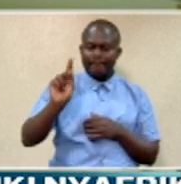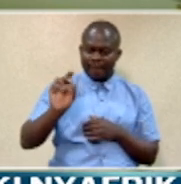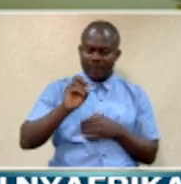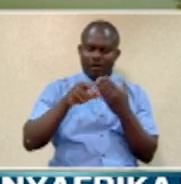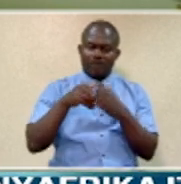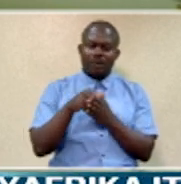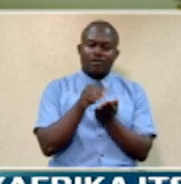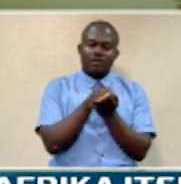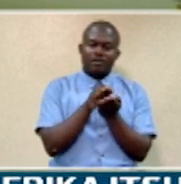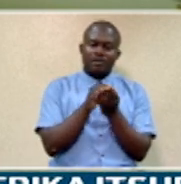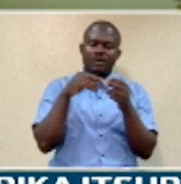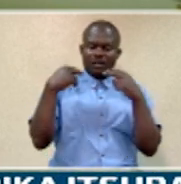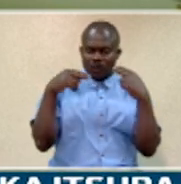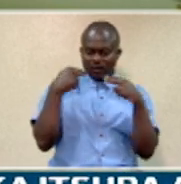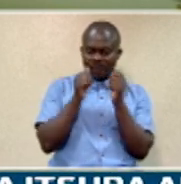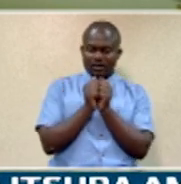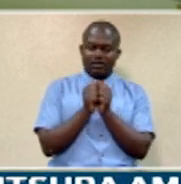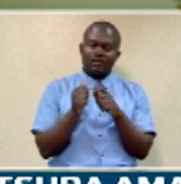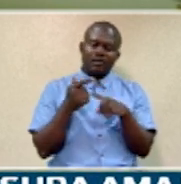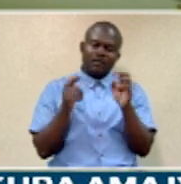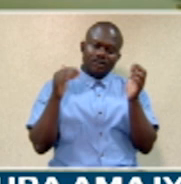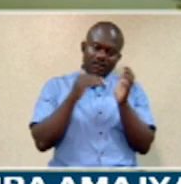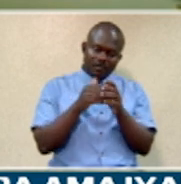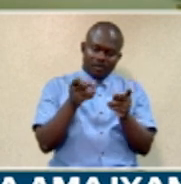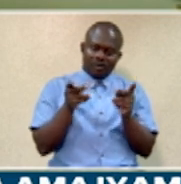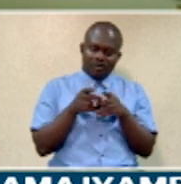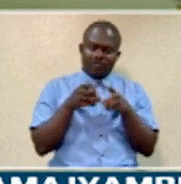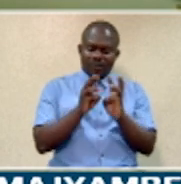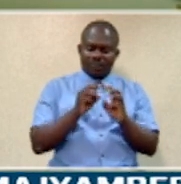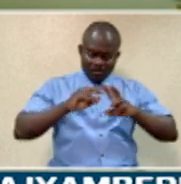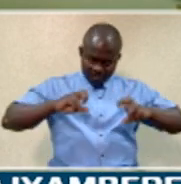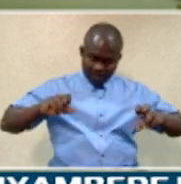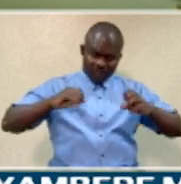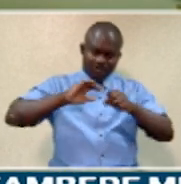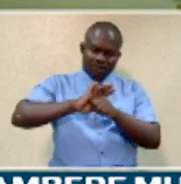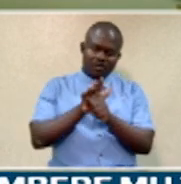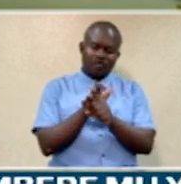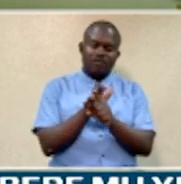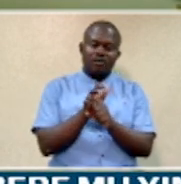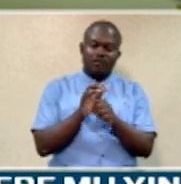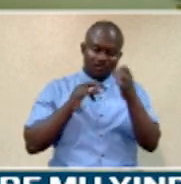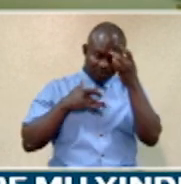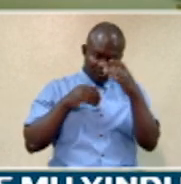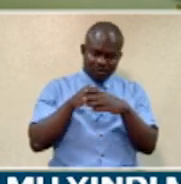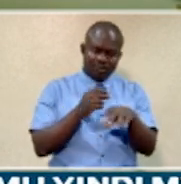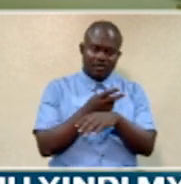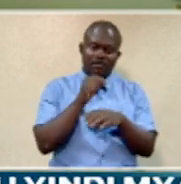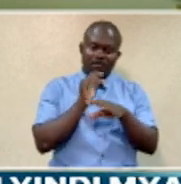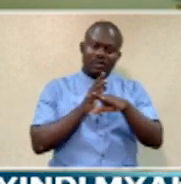yaba ari booking y'ihoteli ndetse n'uko bapimwe covid masaha arenze